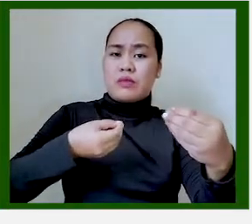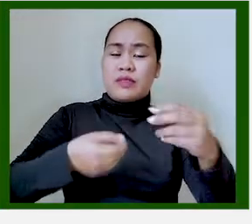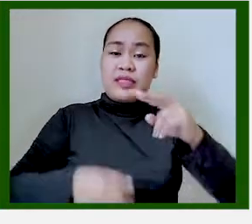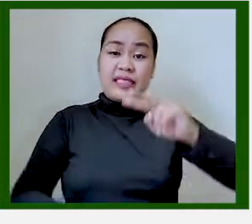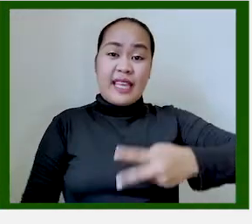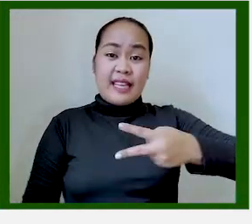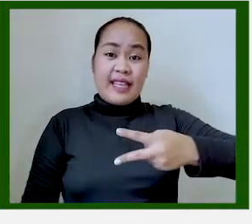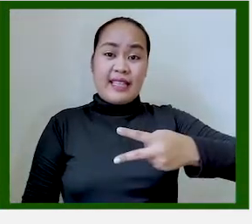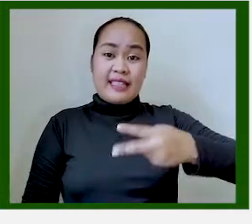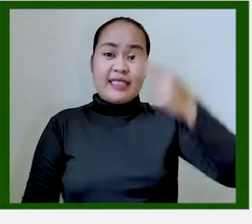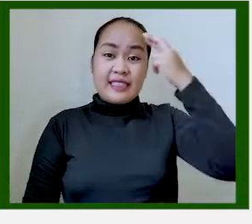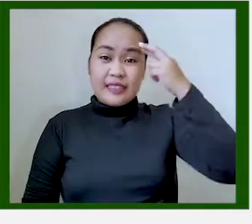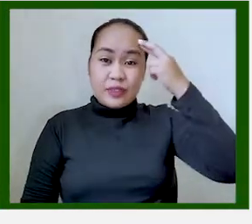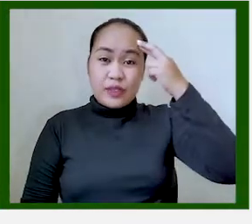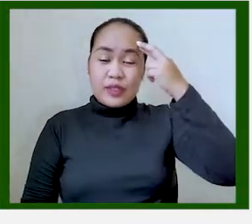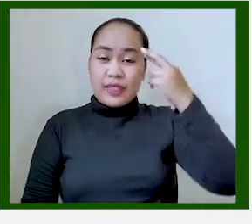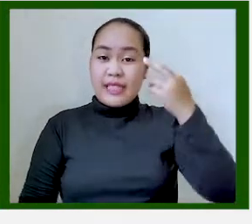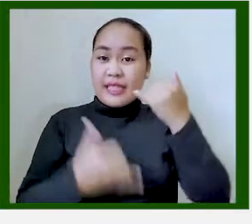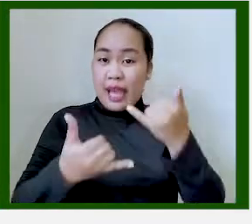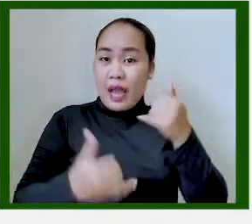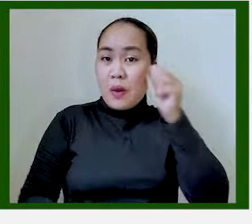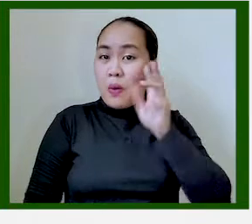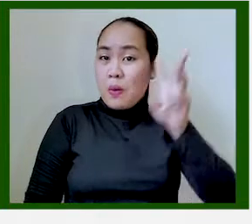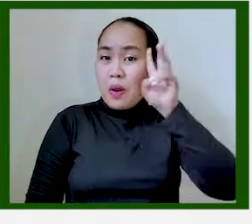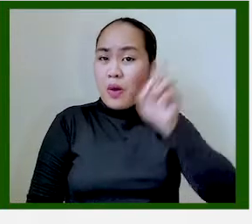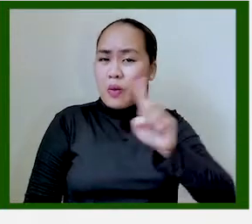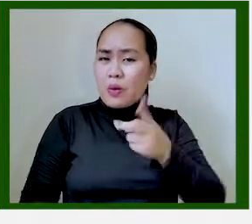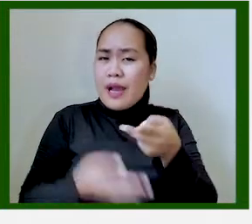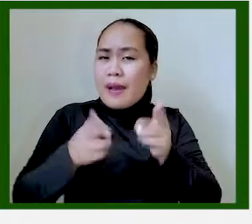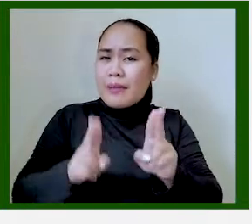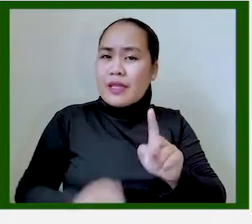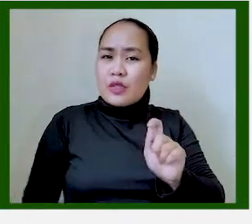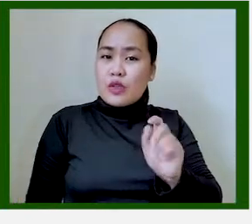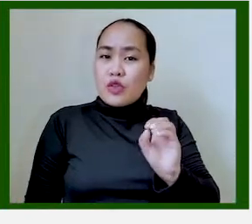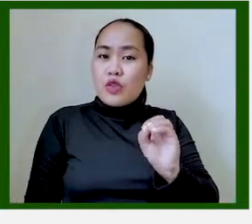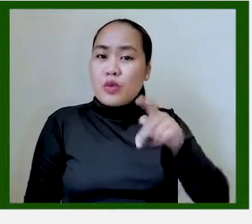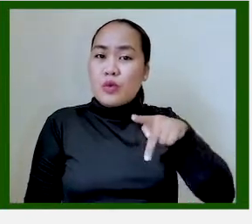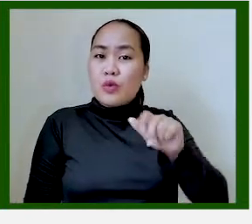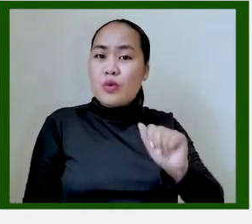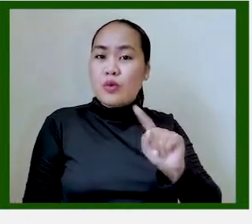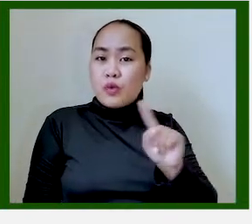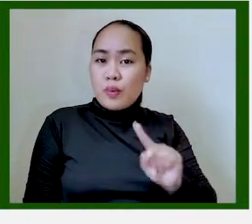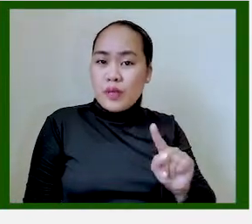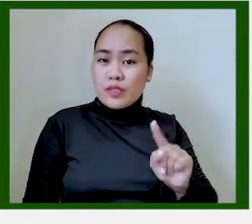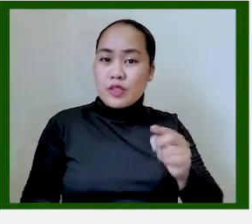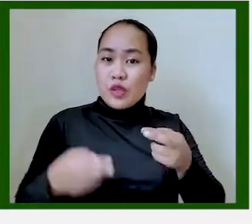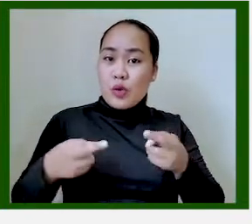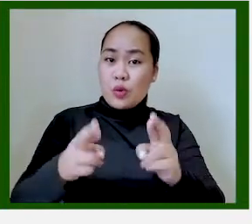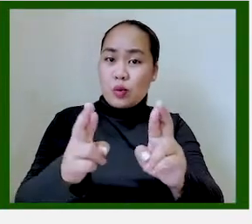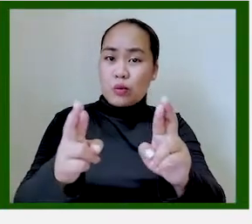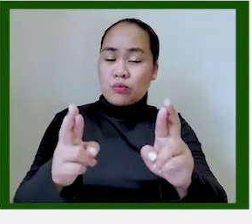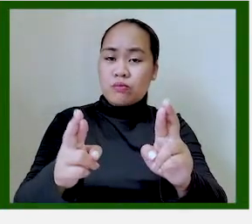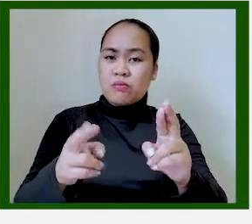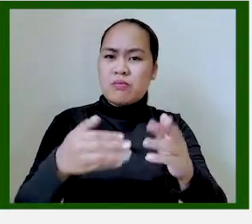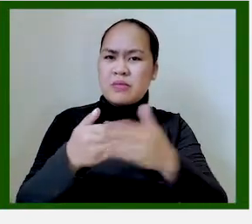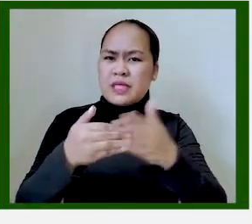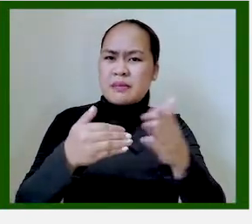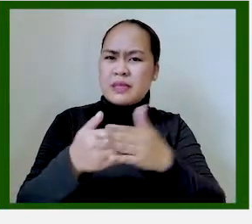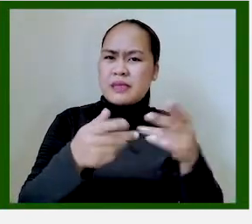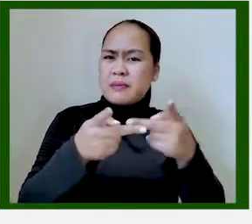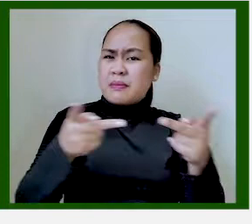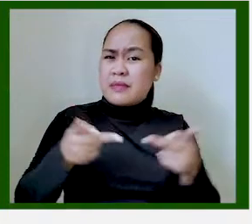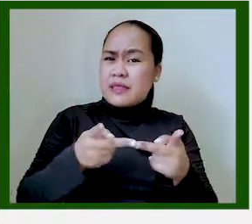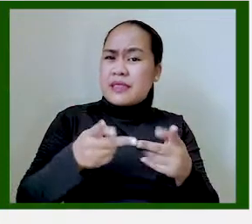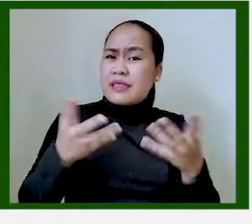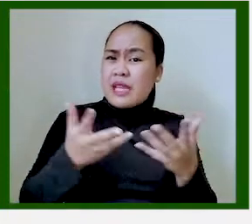natin, of course, yung insidente sa Topaz Road na malapit dun sa ating venue ng basura to ayuda. So,